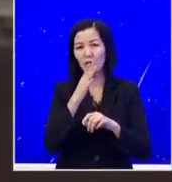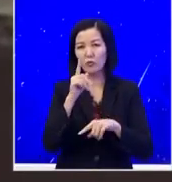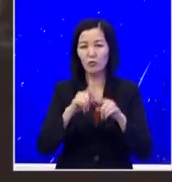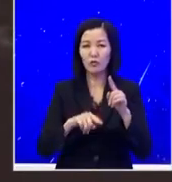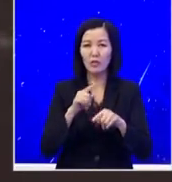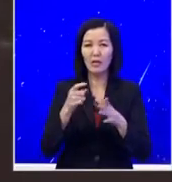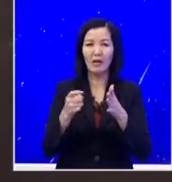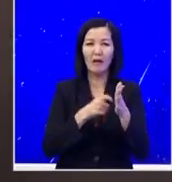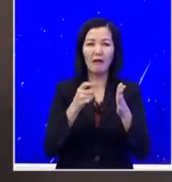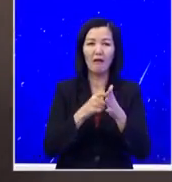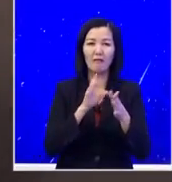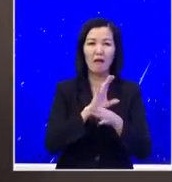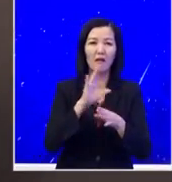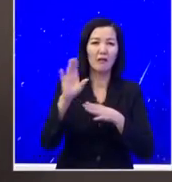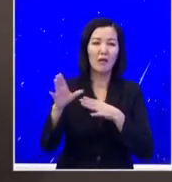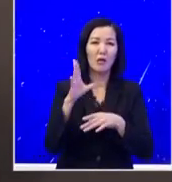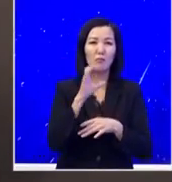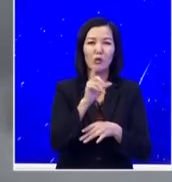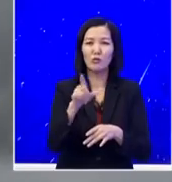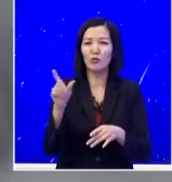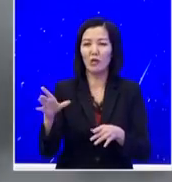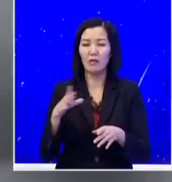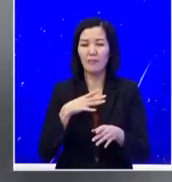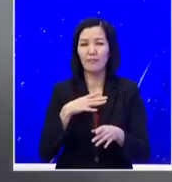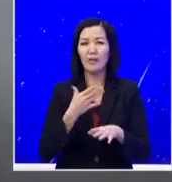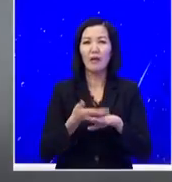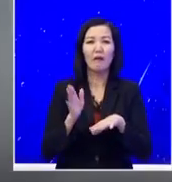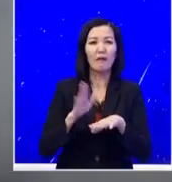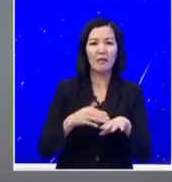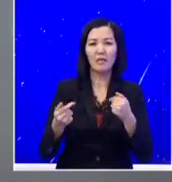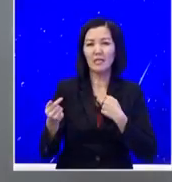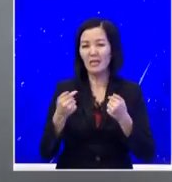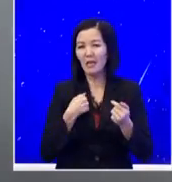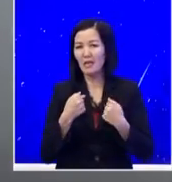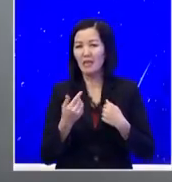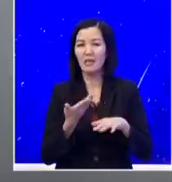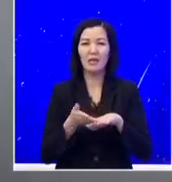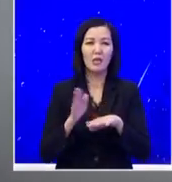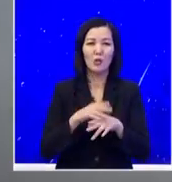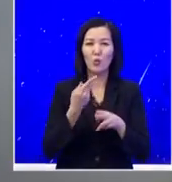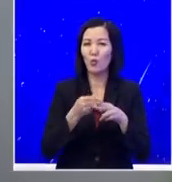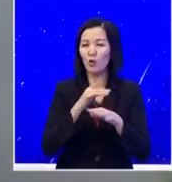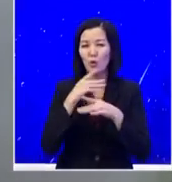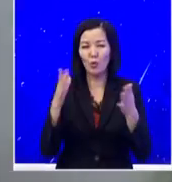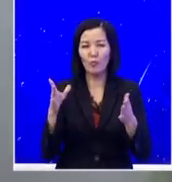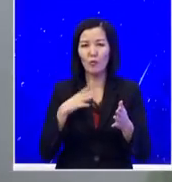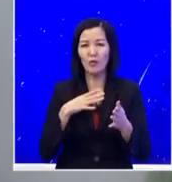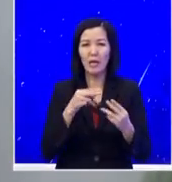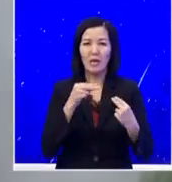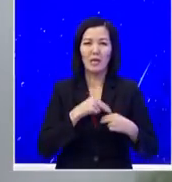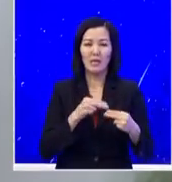Қарағандыға аттырып кетеді ғой. 500-дей адам. Тағдыр тауқыметін тартты. Бірақ сын бапты, қайта қара дүрсін еңбек